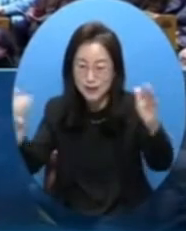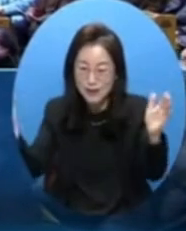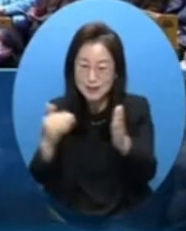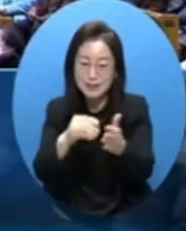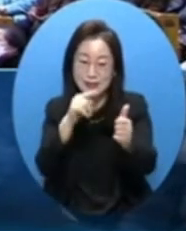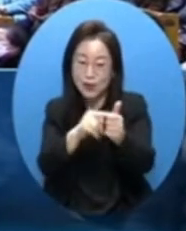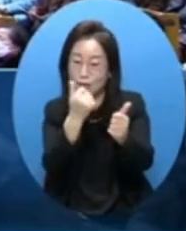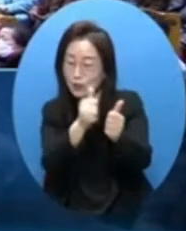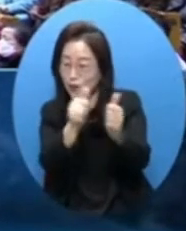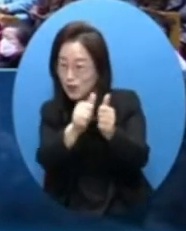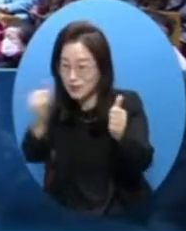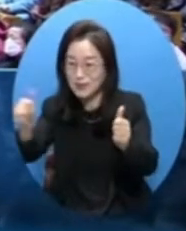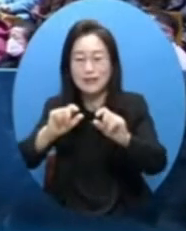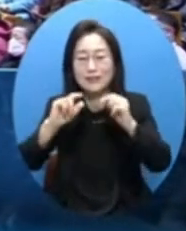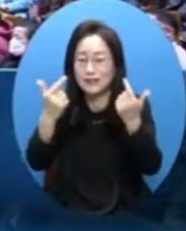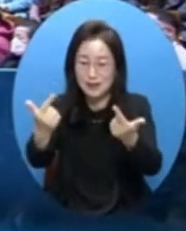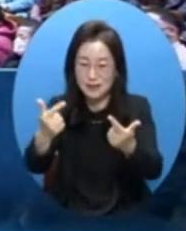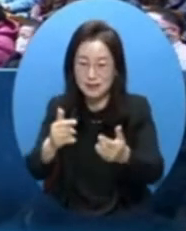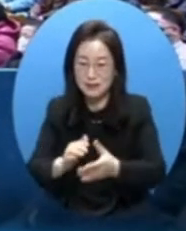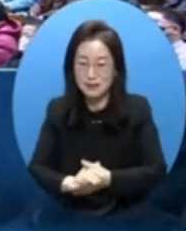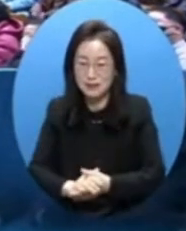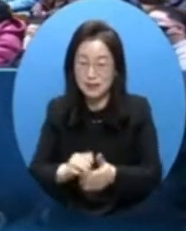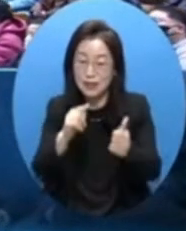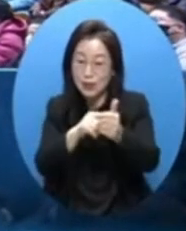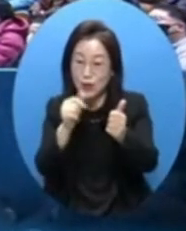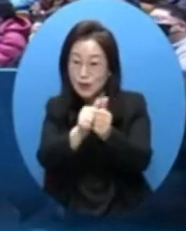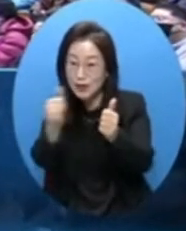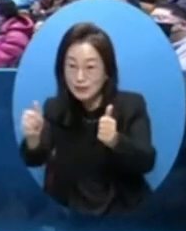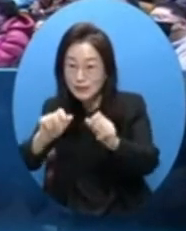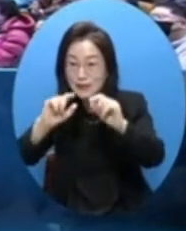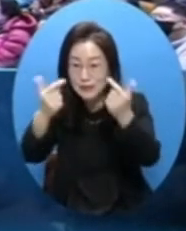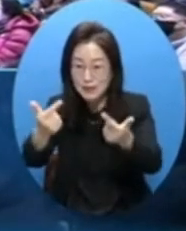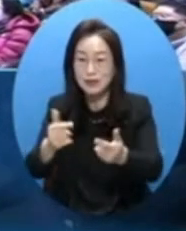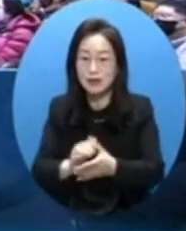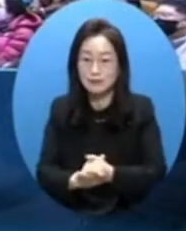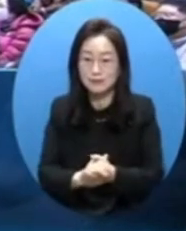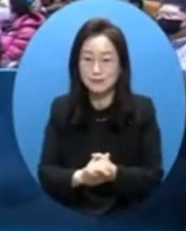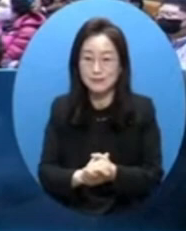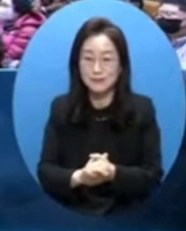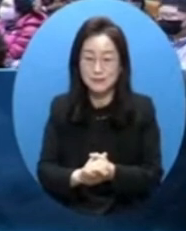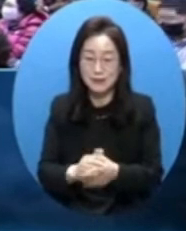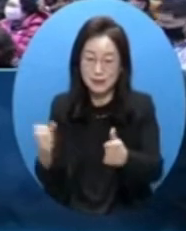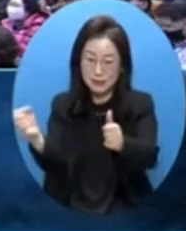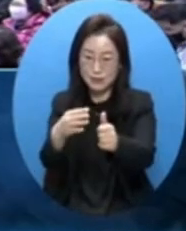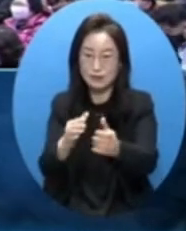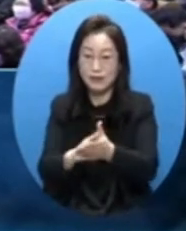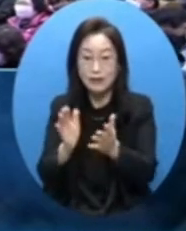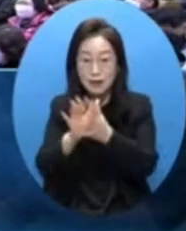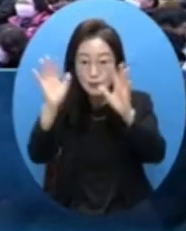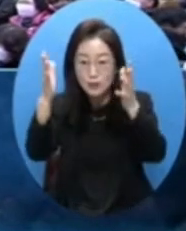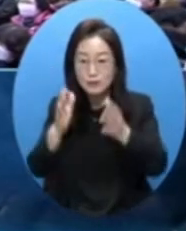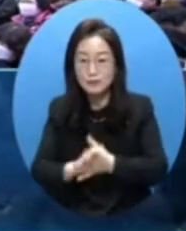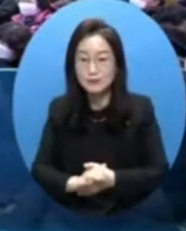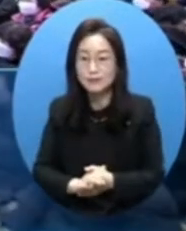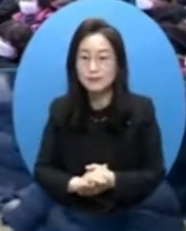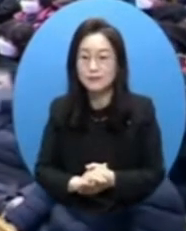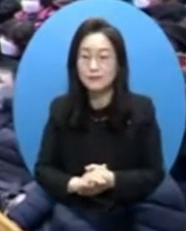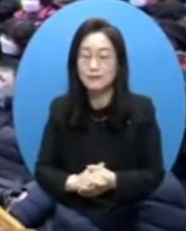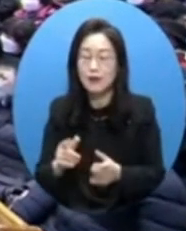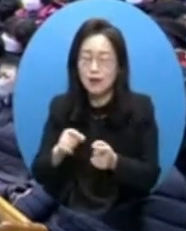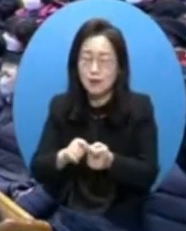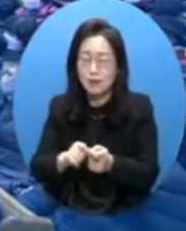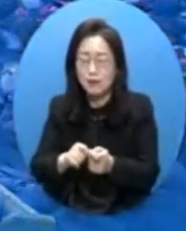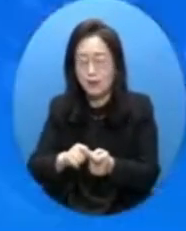너를 떠나지 아니하리라. 너를 떠나지 아니하리라 하신지라. 할렐루야. 길고